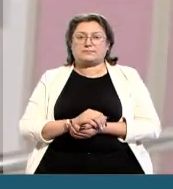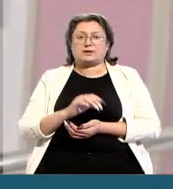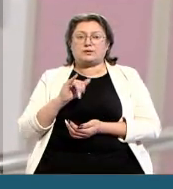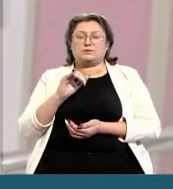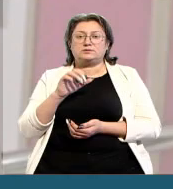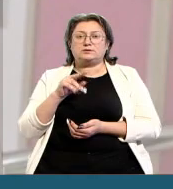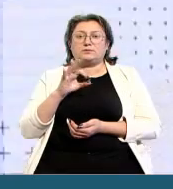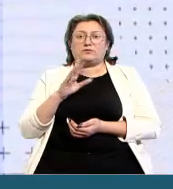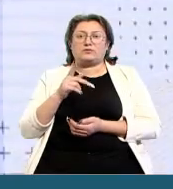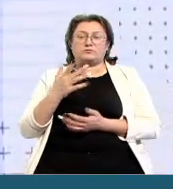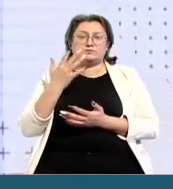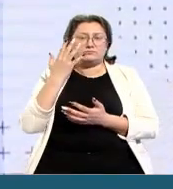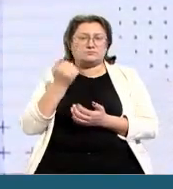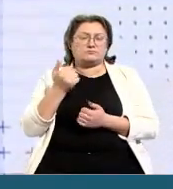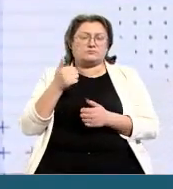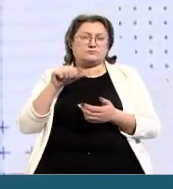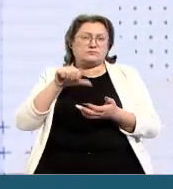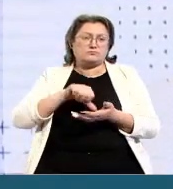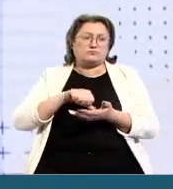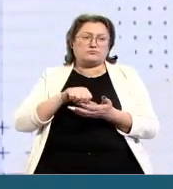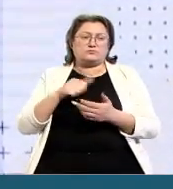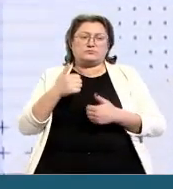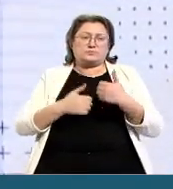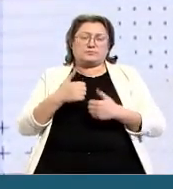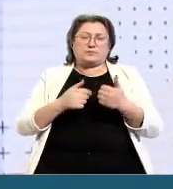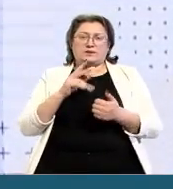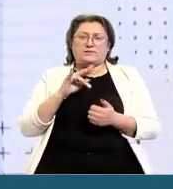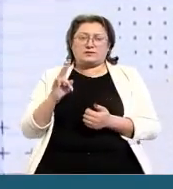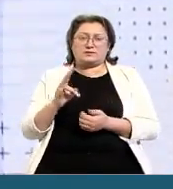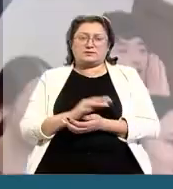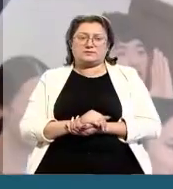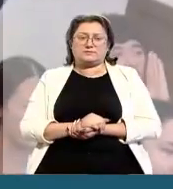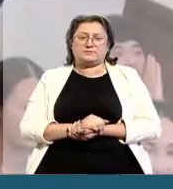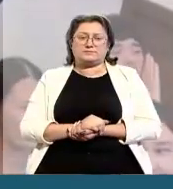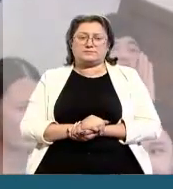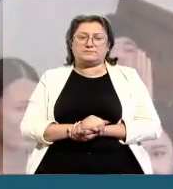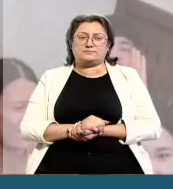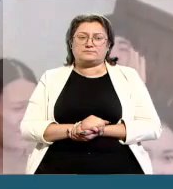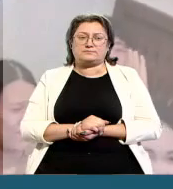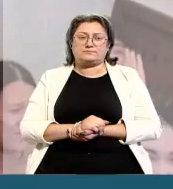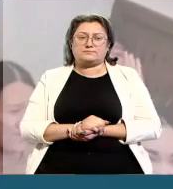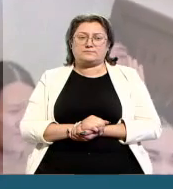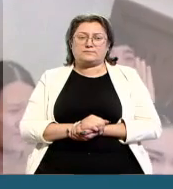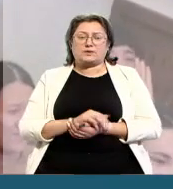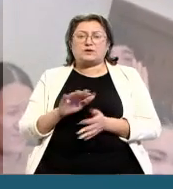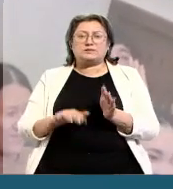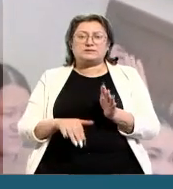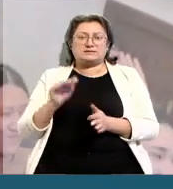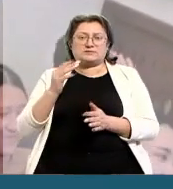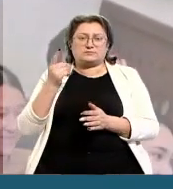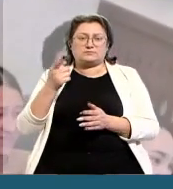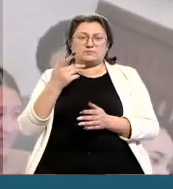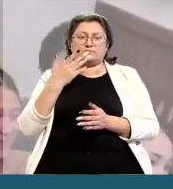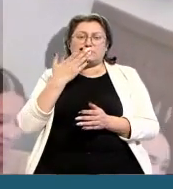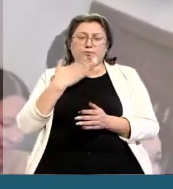жаны құмар азамат. Мектеп қабырғасынан бастап қызығушылығы осындай ойындарға ауған. Жас кезінен әзілге жақын жан бүгінде Ахмет Байтұрсынов